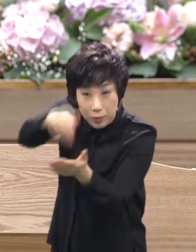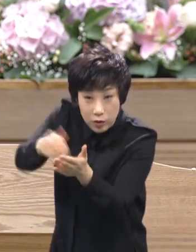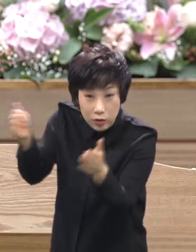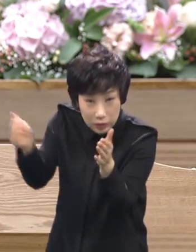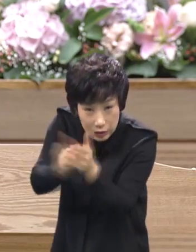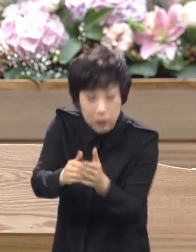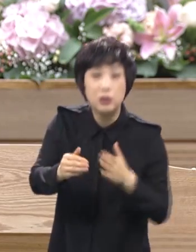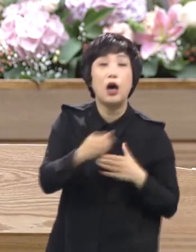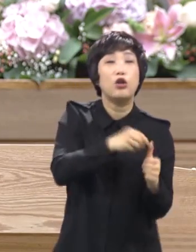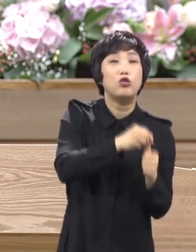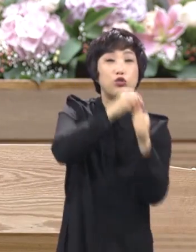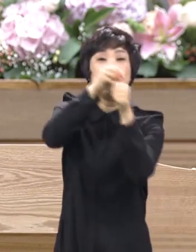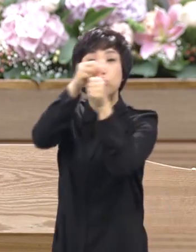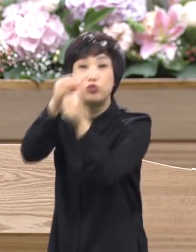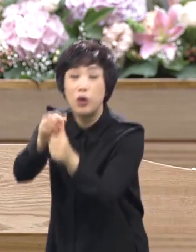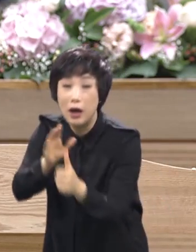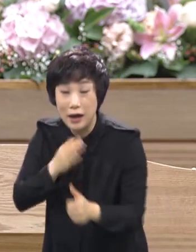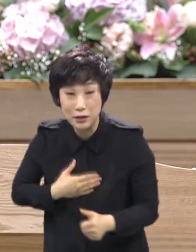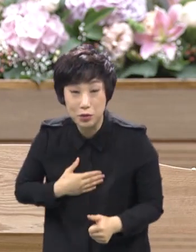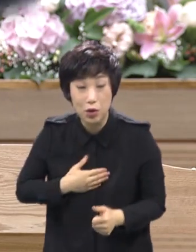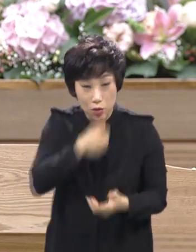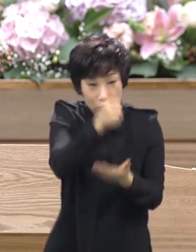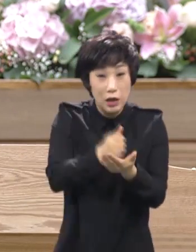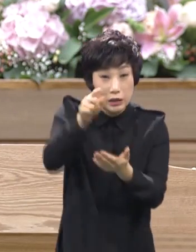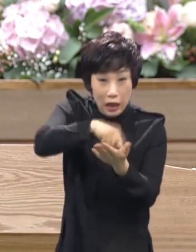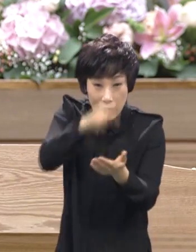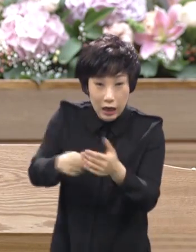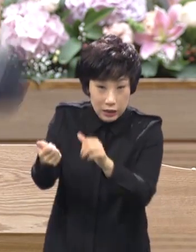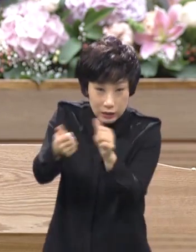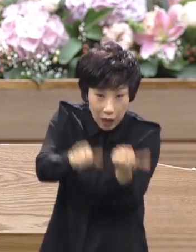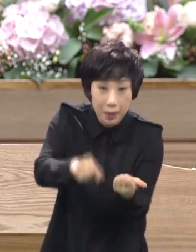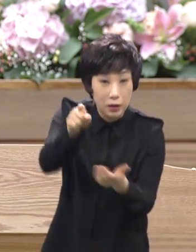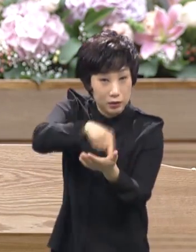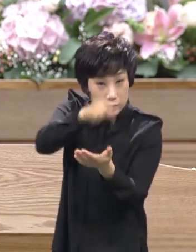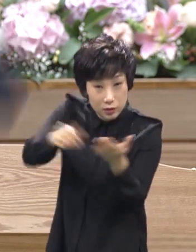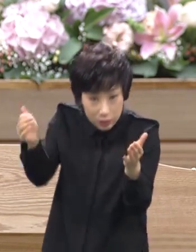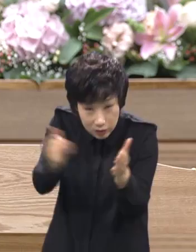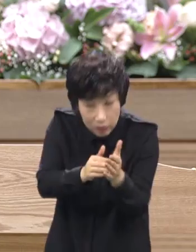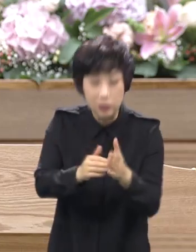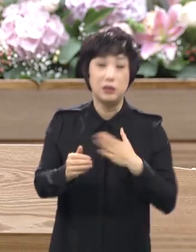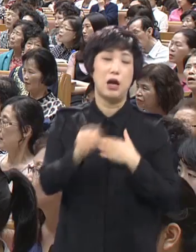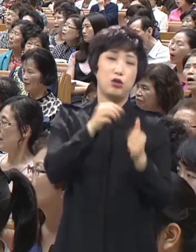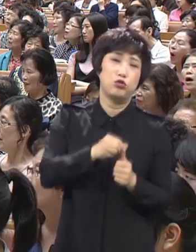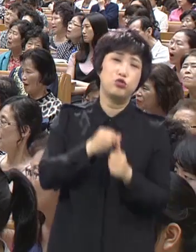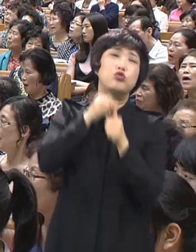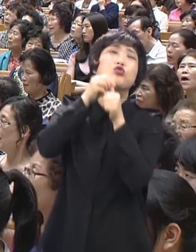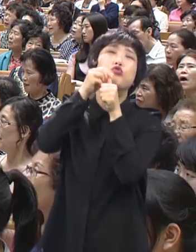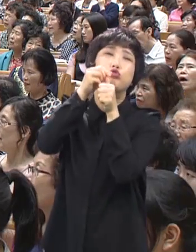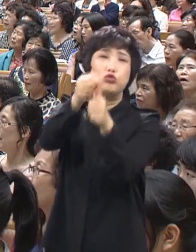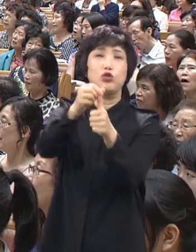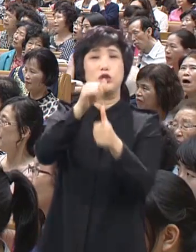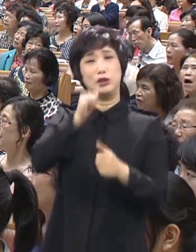말이며 죄값은 사망을 치러주고 나를 살려냈다 이 말입니다.